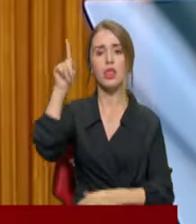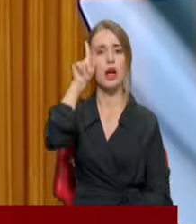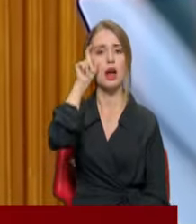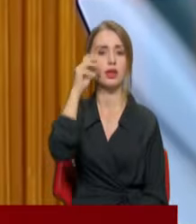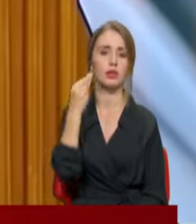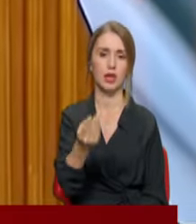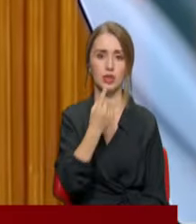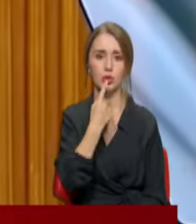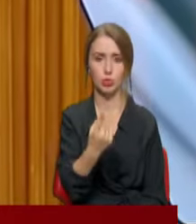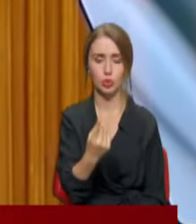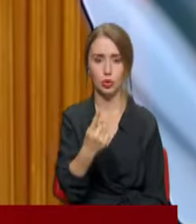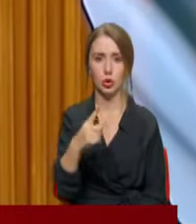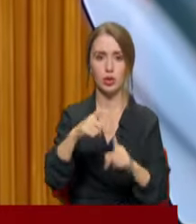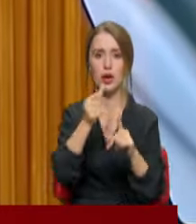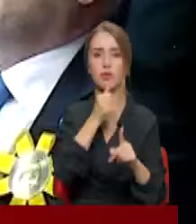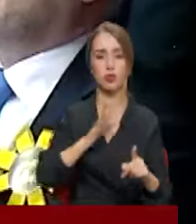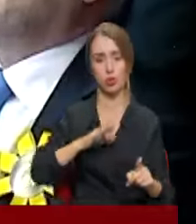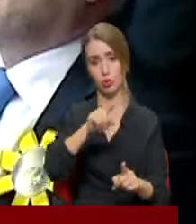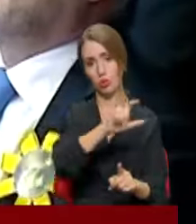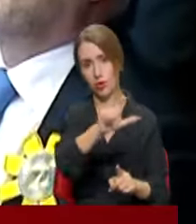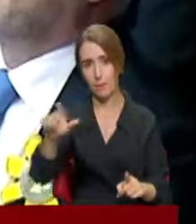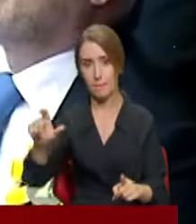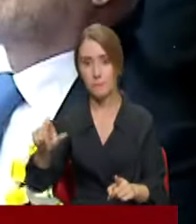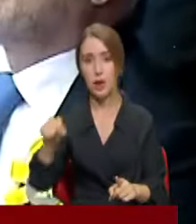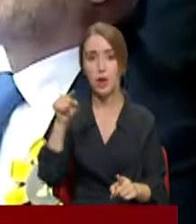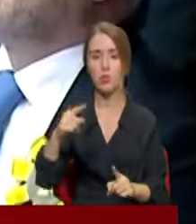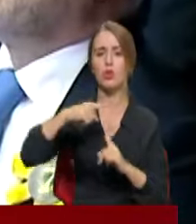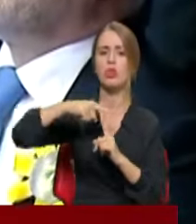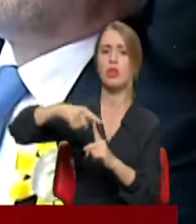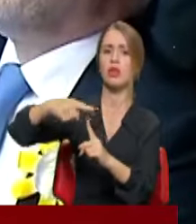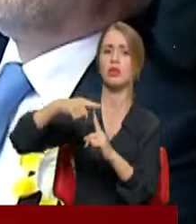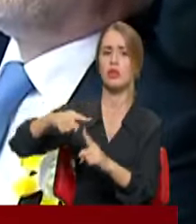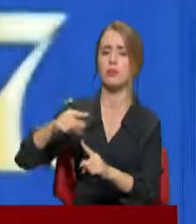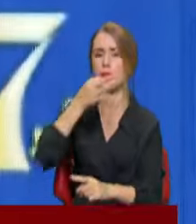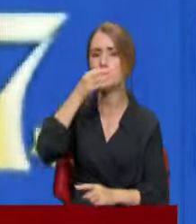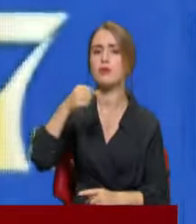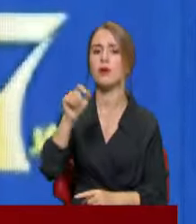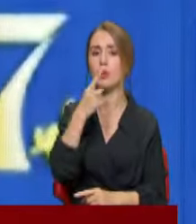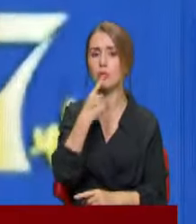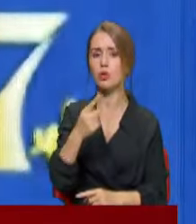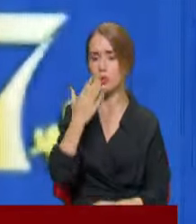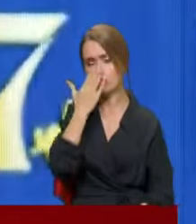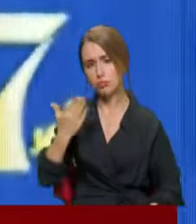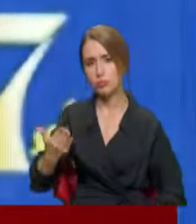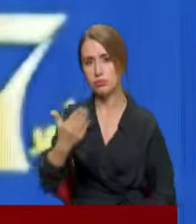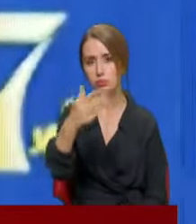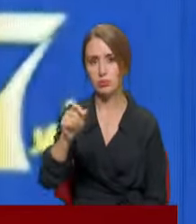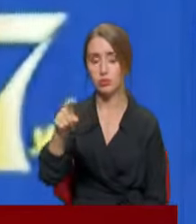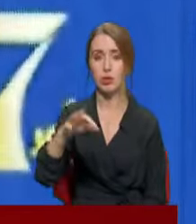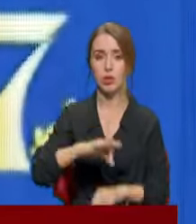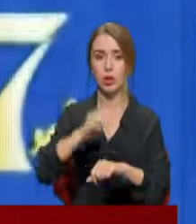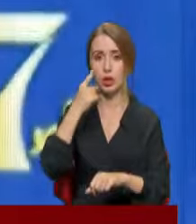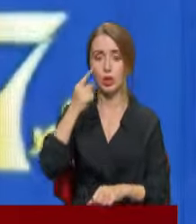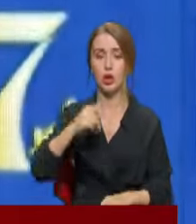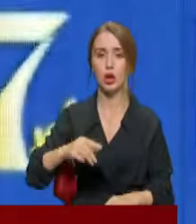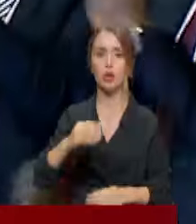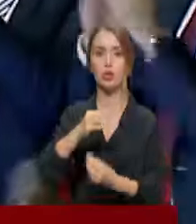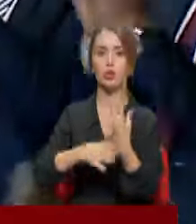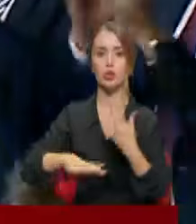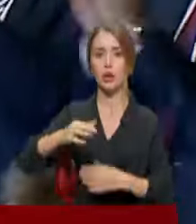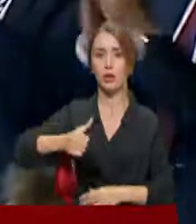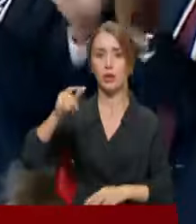ıslah eylesin yanıtı verdi Müsavat Dervişoğlu. Kuru tehditlere pabuç bırakmam diyerek meydan okudu. O anlarda kurucu genel başkanı